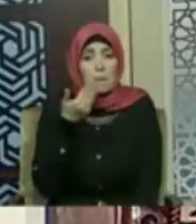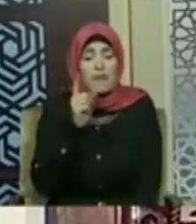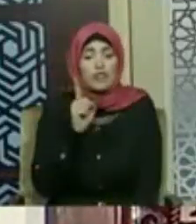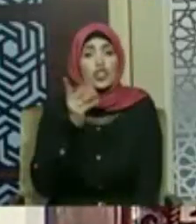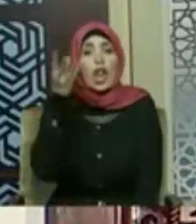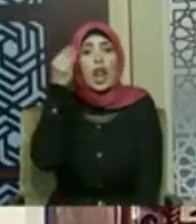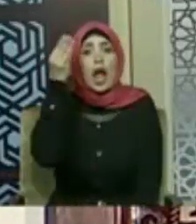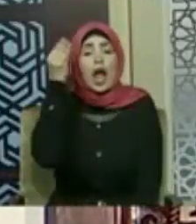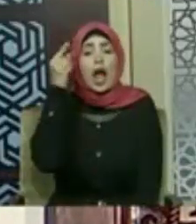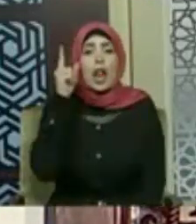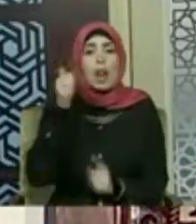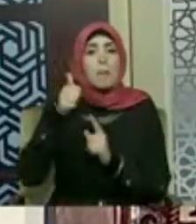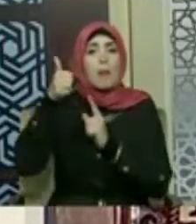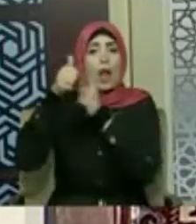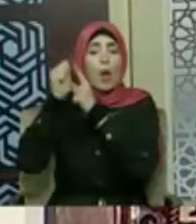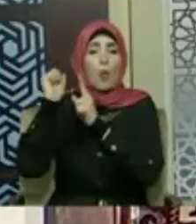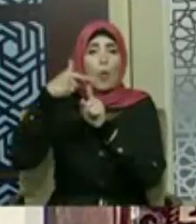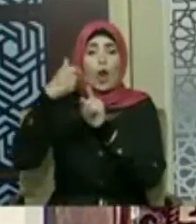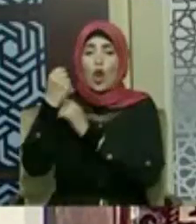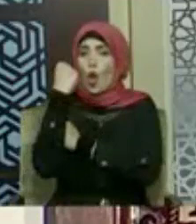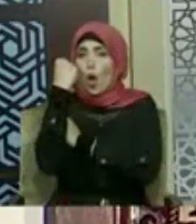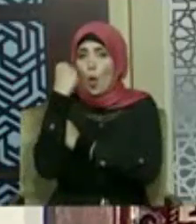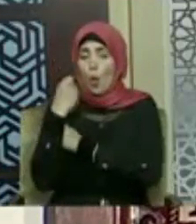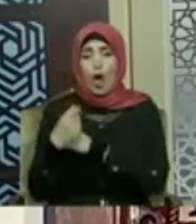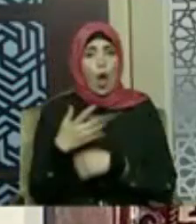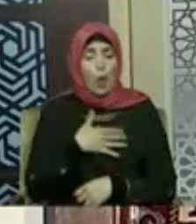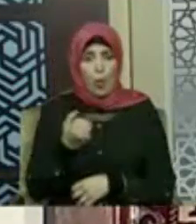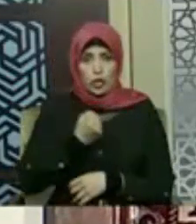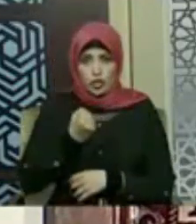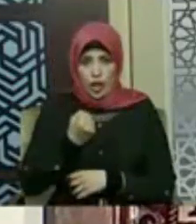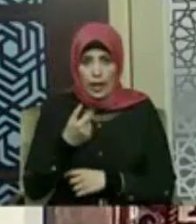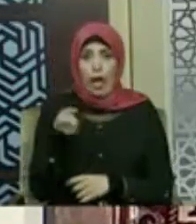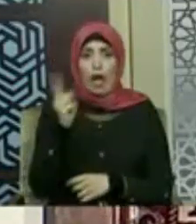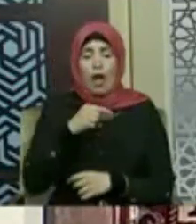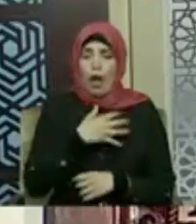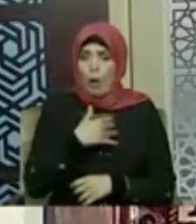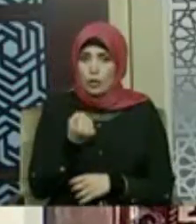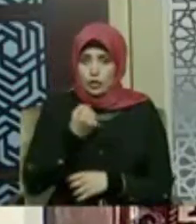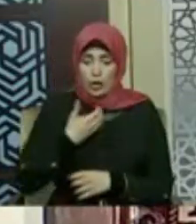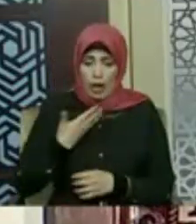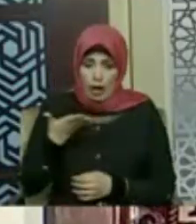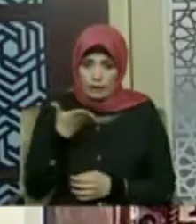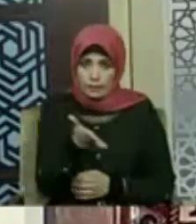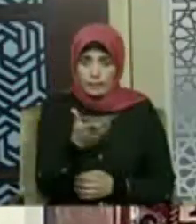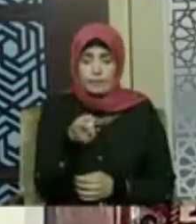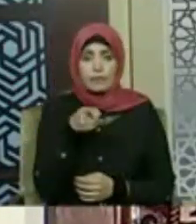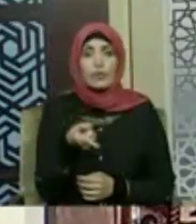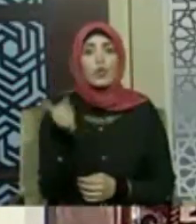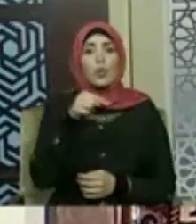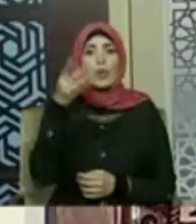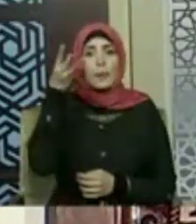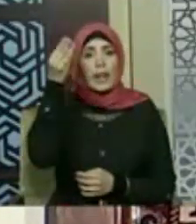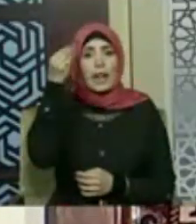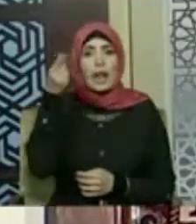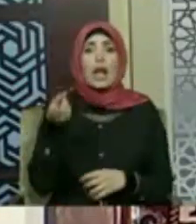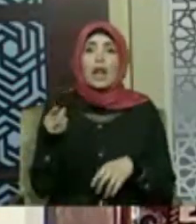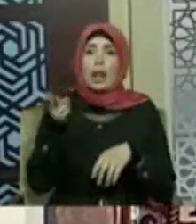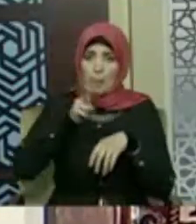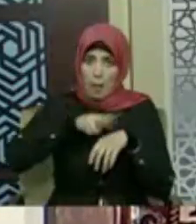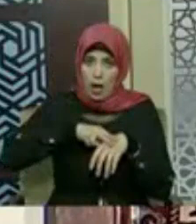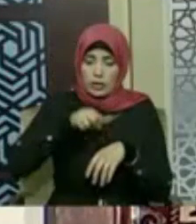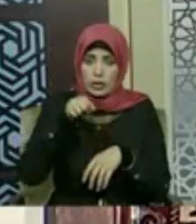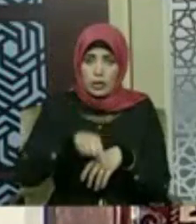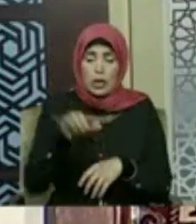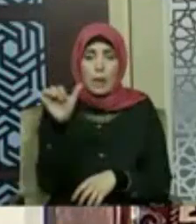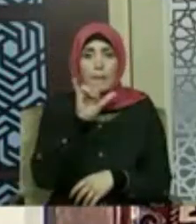العلم والقوة والشجاعة والبسالة. ومن العلم أيضا، ومن أهم